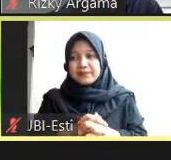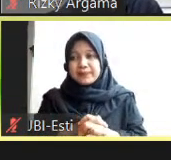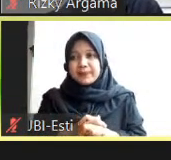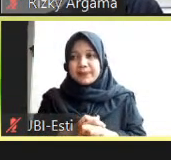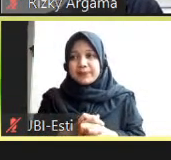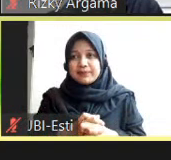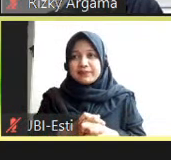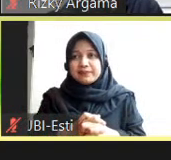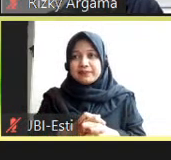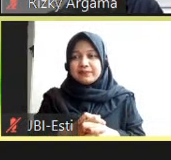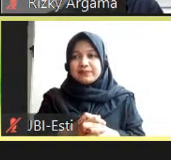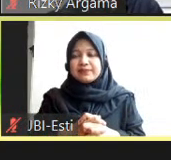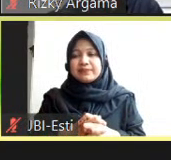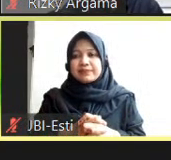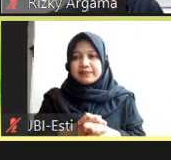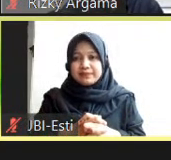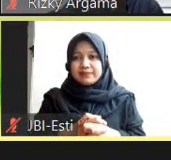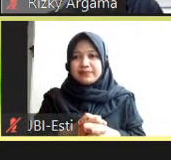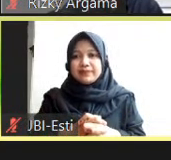Mohon next. Nah,